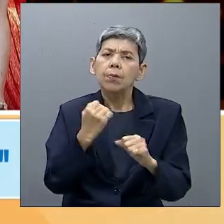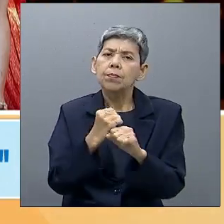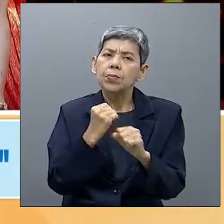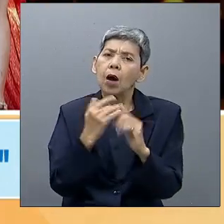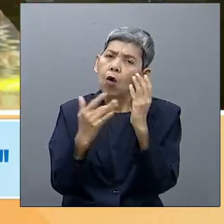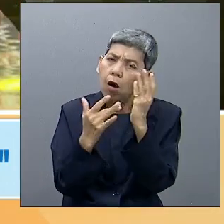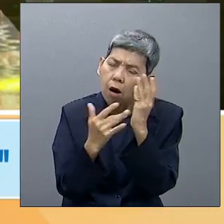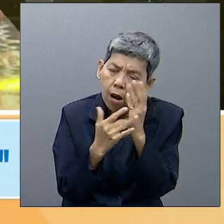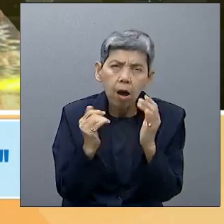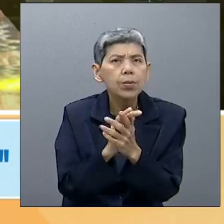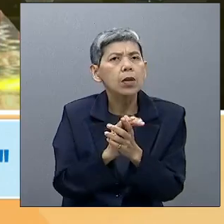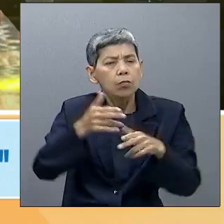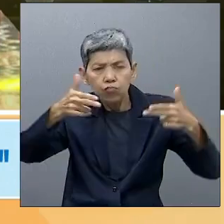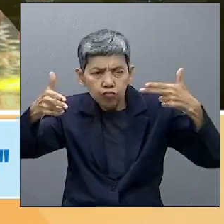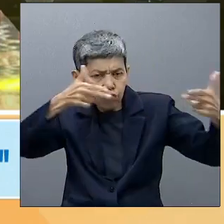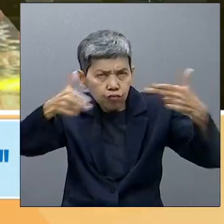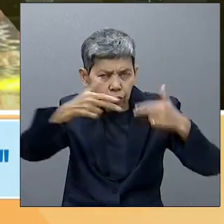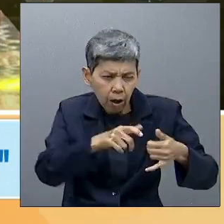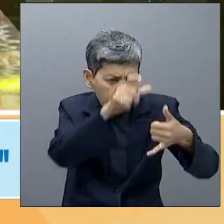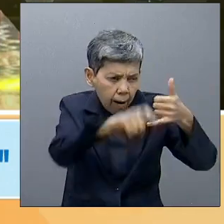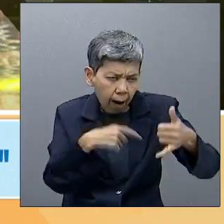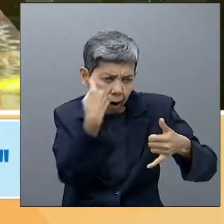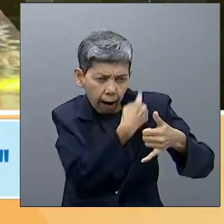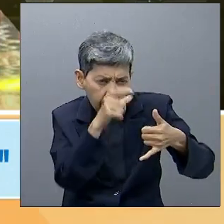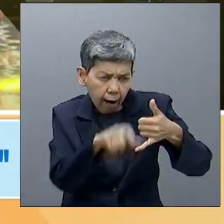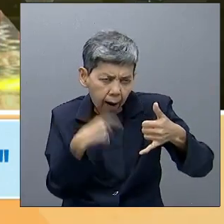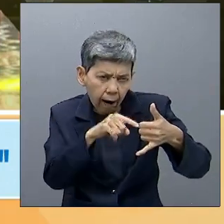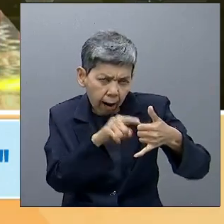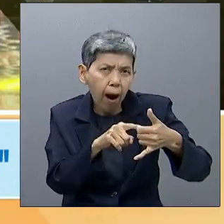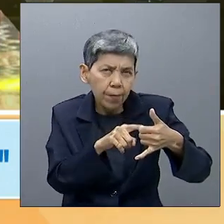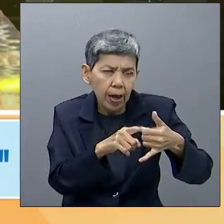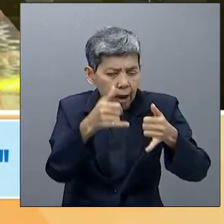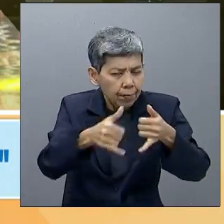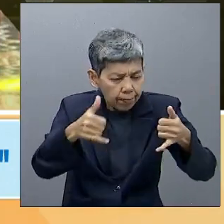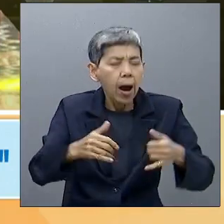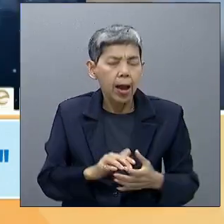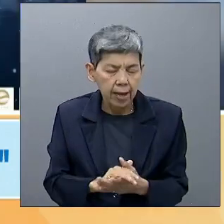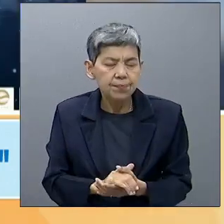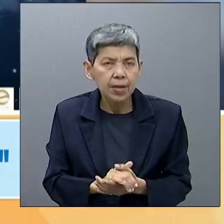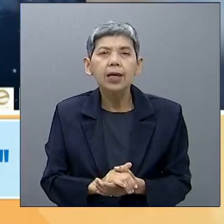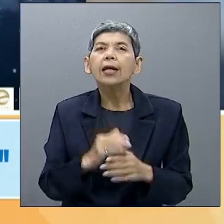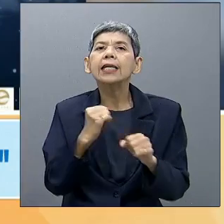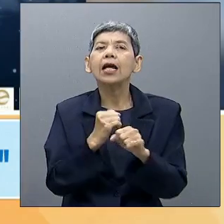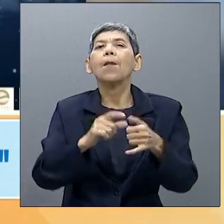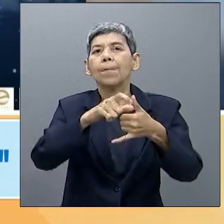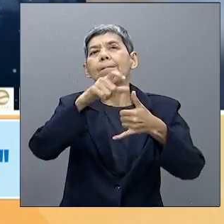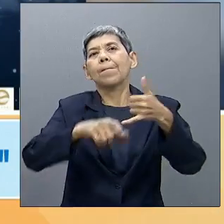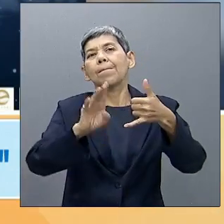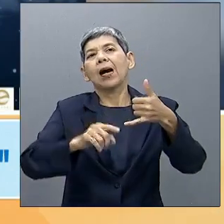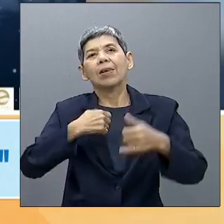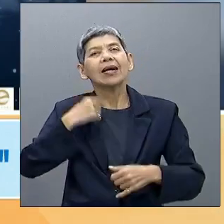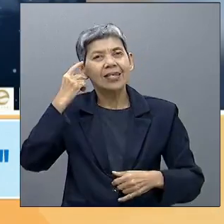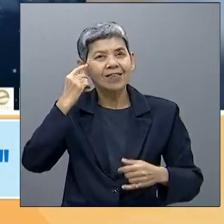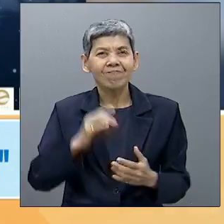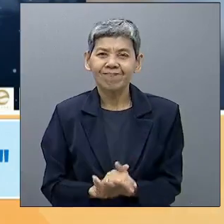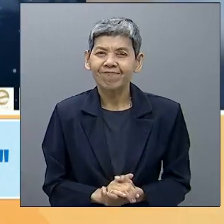เซอร์อะไรก็แล้วแต่พอมีกระแสตัวเก่งปั๊บนั่นคือ privilege ใช่มั้ยเราจะเห็นภาพบุคคลเหล่านี้เยอะขึ้นนั่นคือ beauty privilege มั้ยพี่ว่าใช่